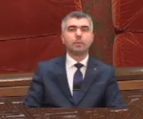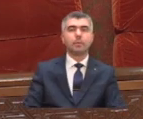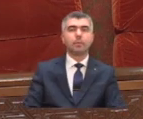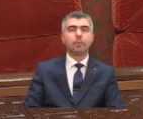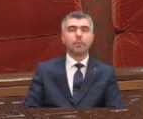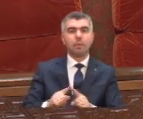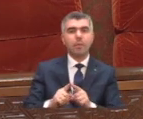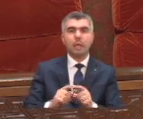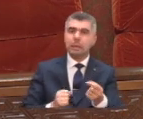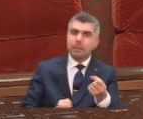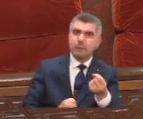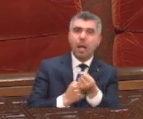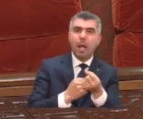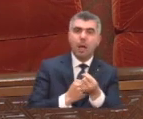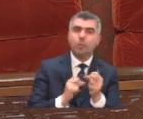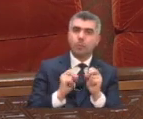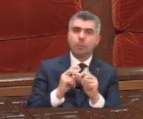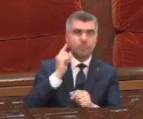التعاون معها